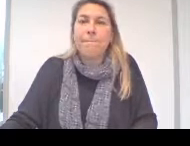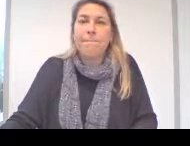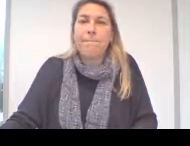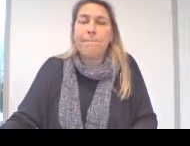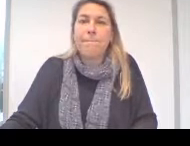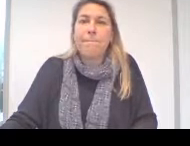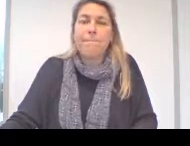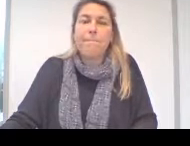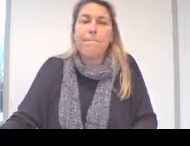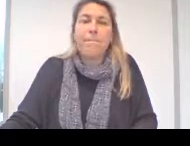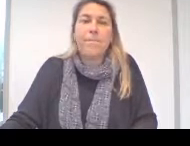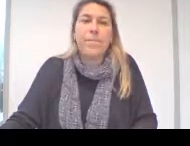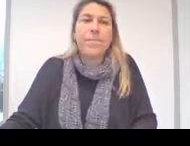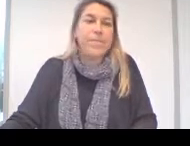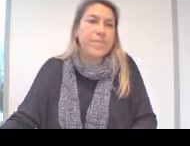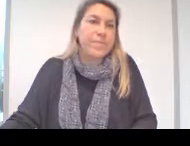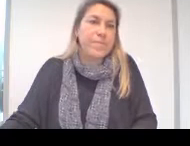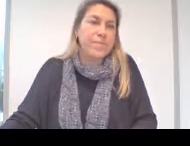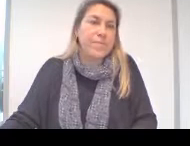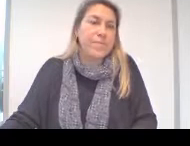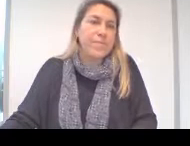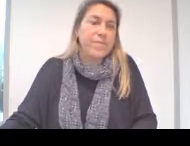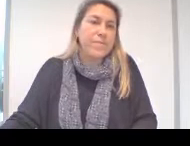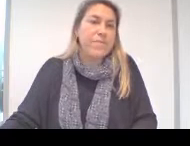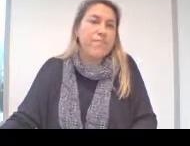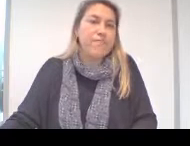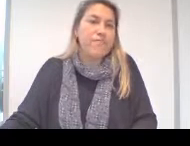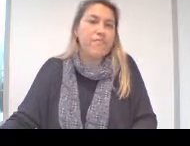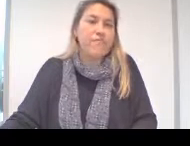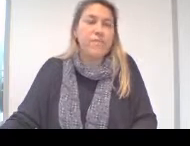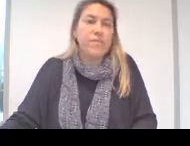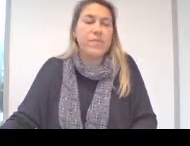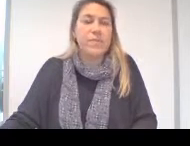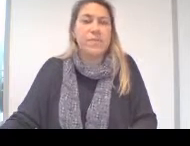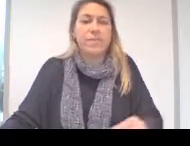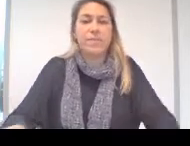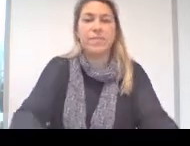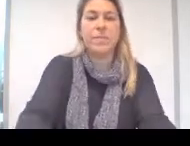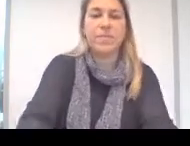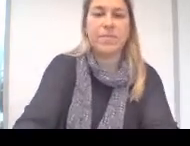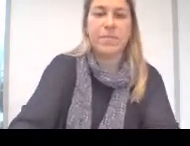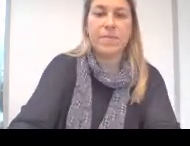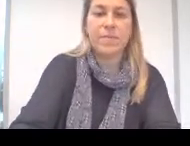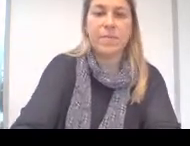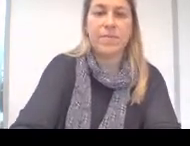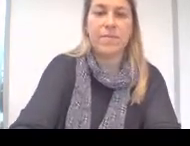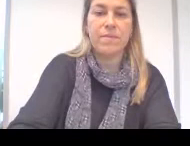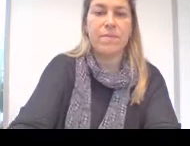de l'accueil hein, dans nos structures. C'est vrai qu'on a des horaires qui sont découpés, mais on a aussi le droit du travail hein,